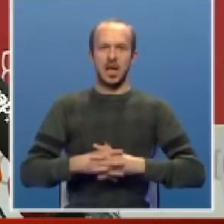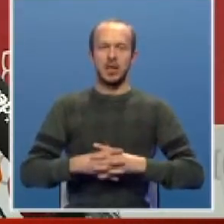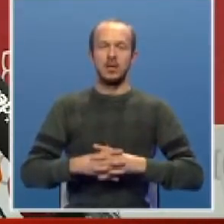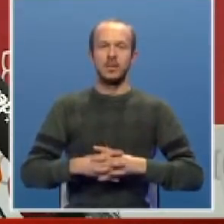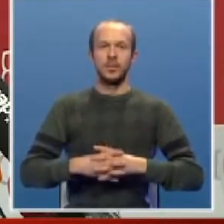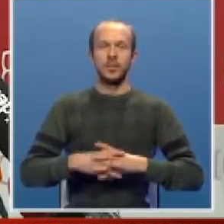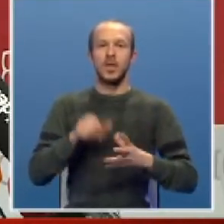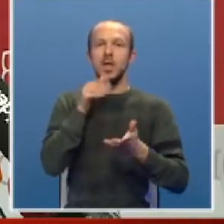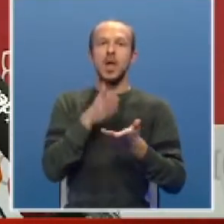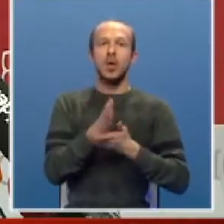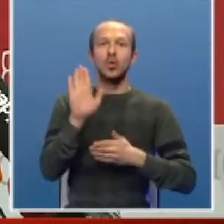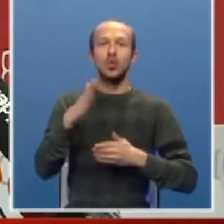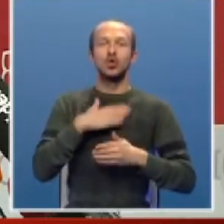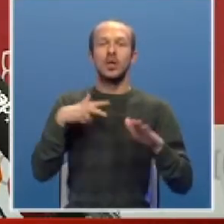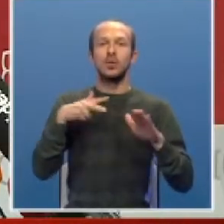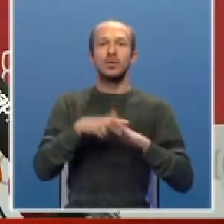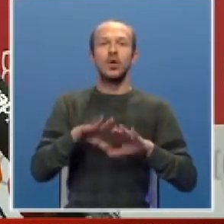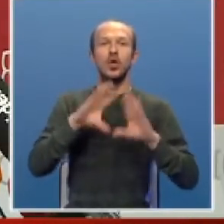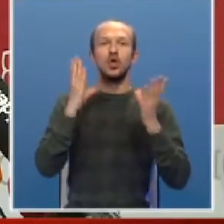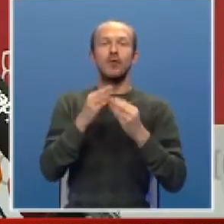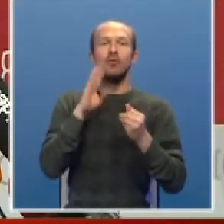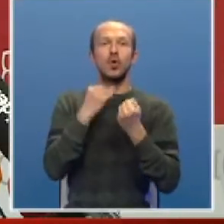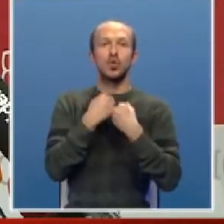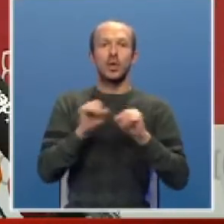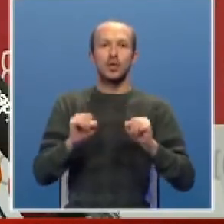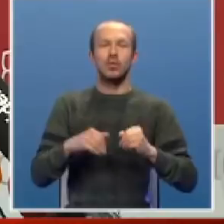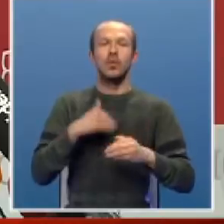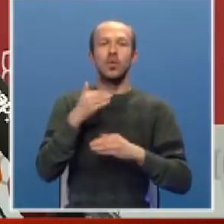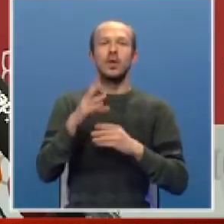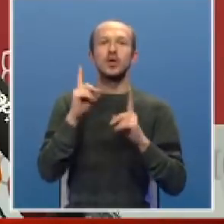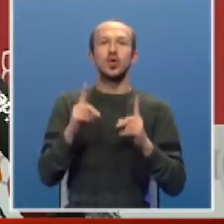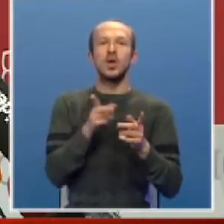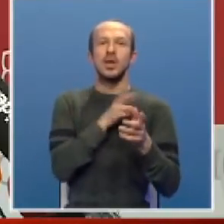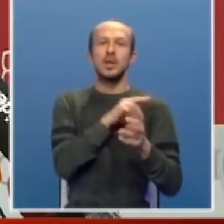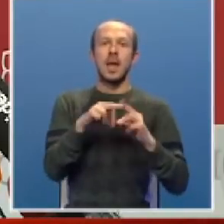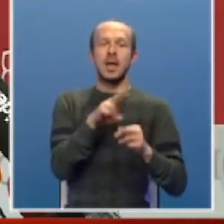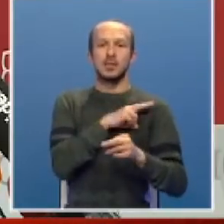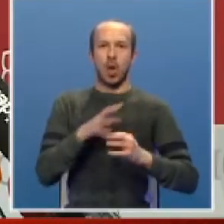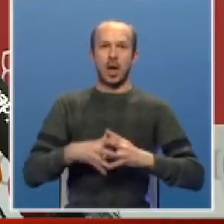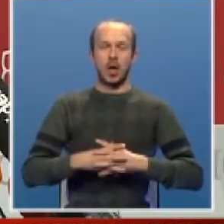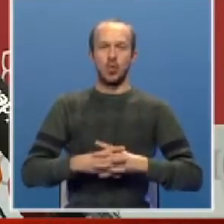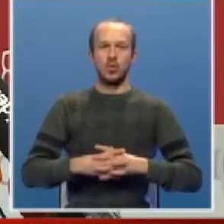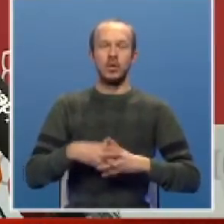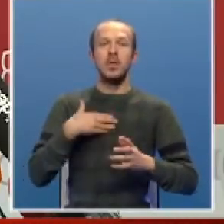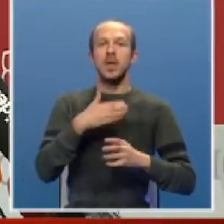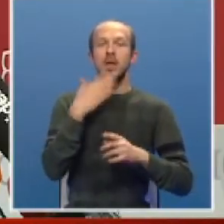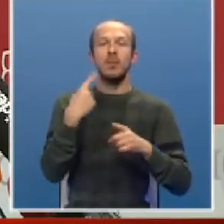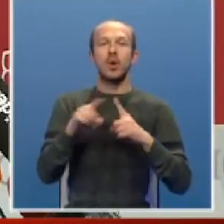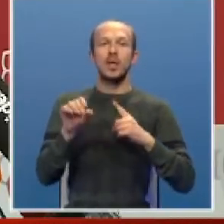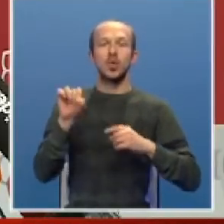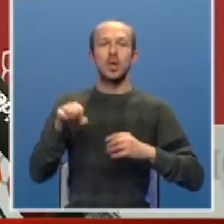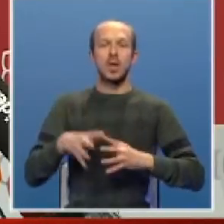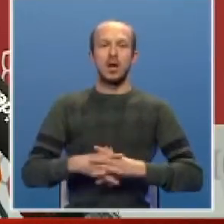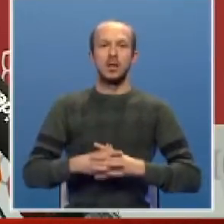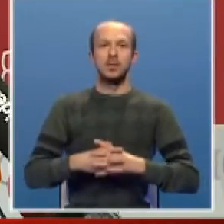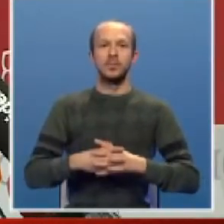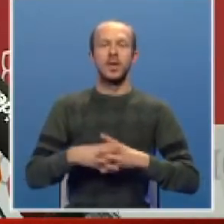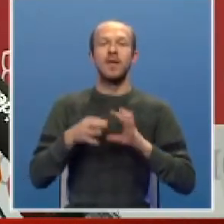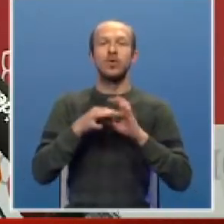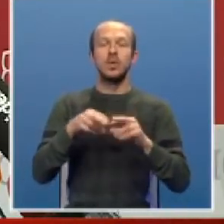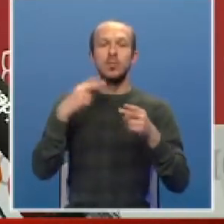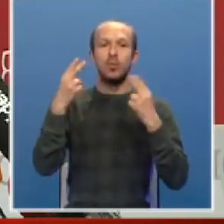to, ako to žele da zaustave čitavu Bosnu i Hercegovinu, onda im to stoji na raspolaganju. Mi nemamo razloga da vodimo